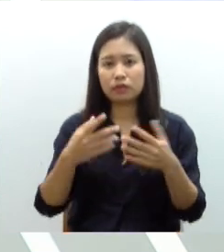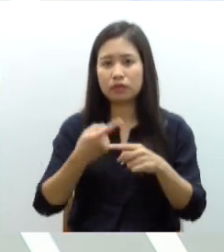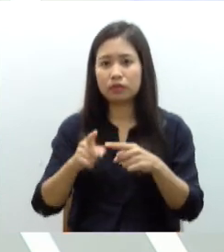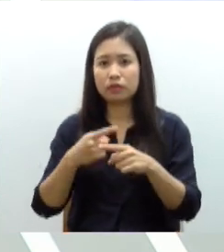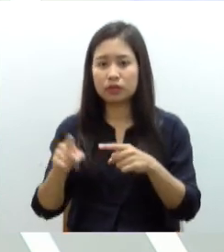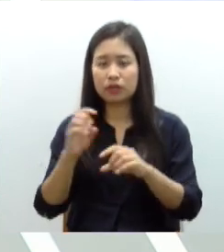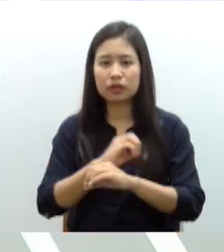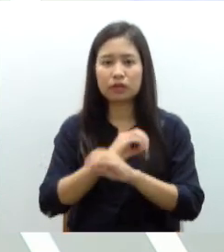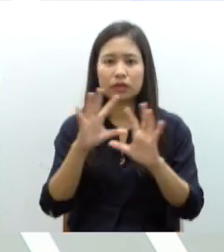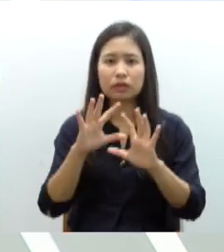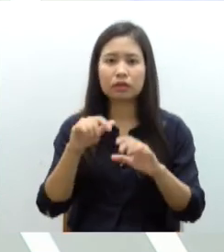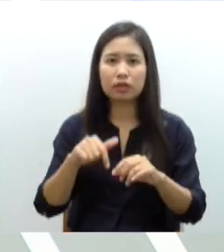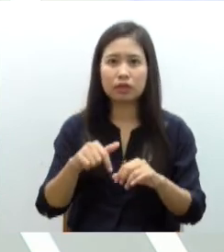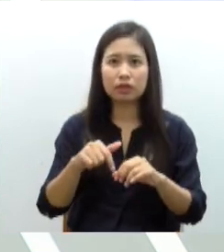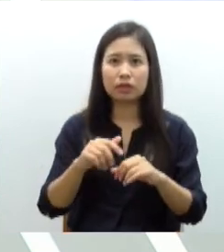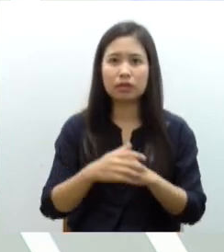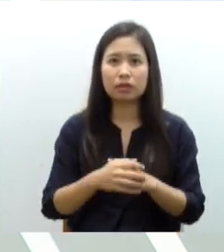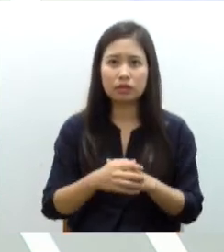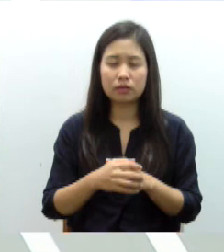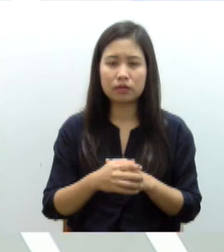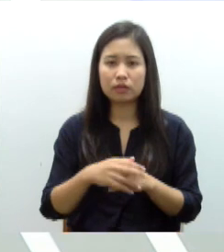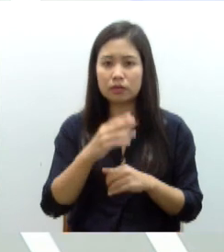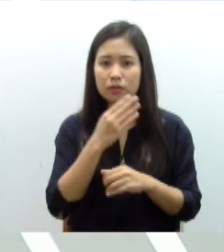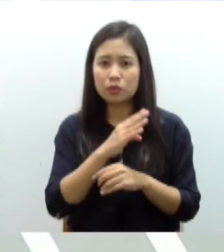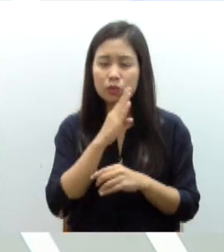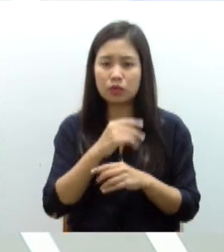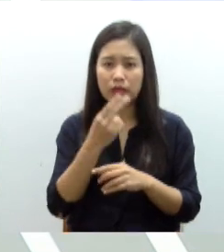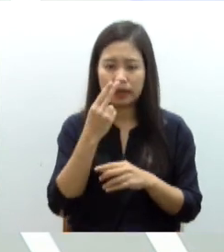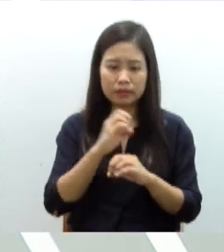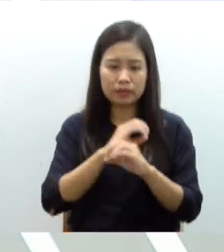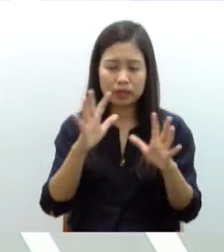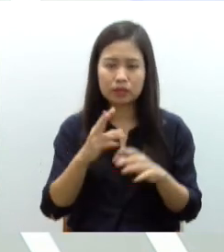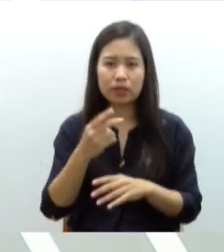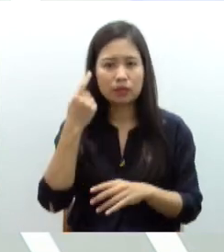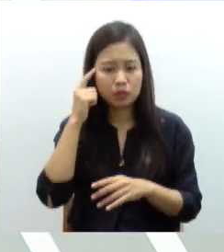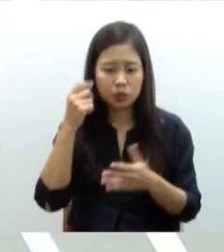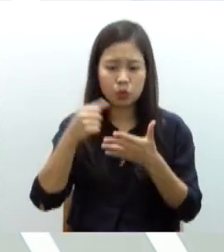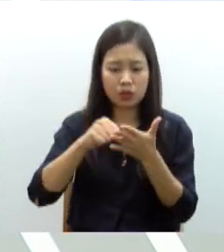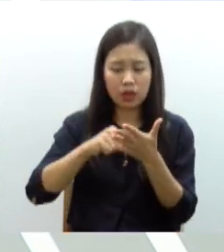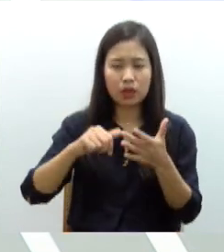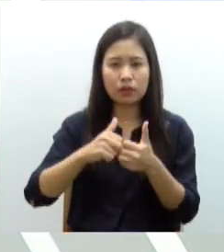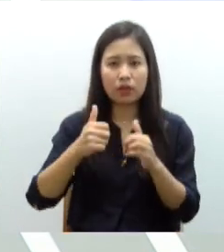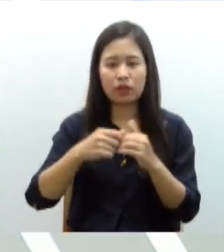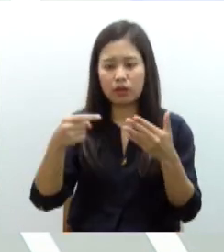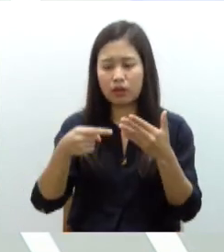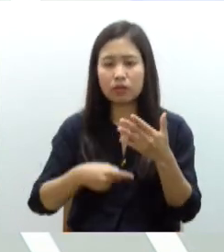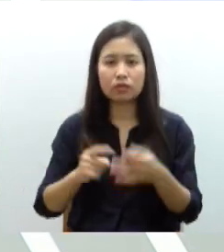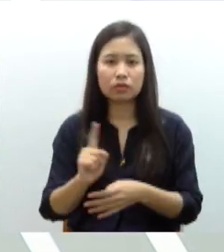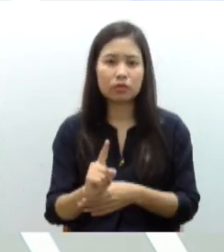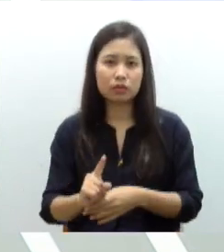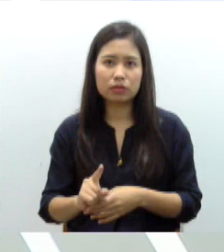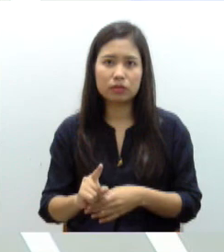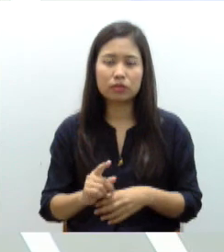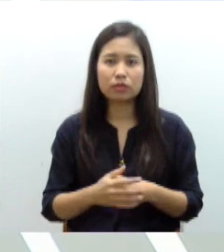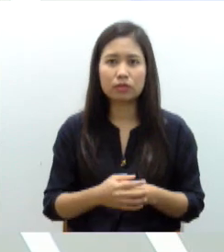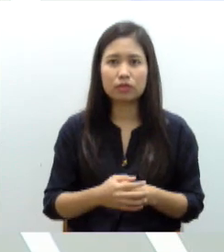ไม่เปลี่ยนคะแนนก็จะลดและถ้าไม่เปลี่ยนอีกส่วนหนึ่งมันก็จะนำไปสู่เรื่องผิดกฎหมายนะฮะเรื่อง